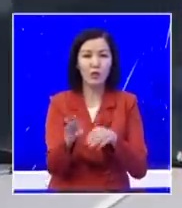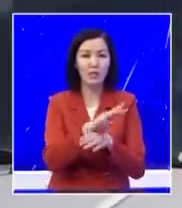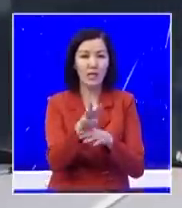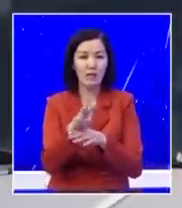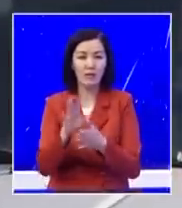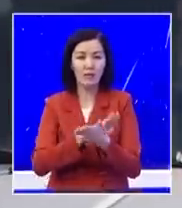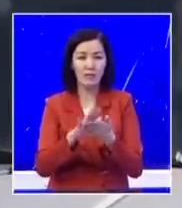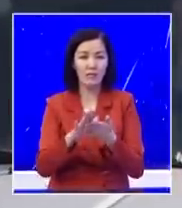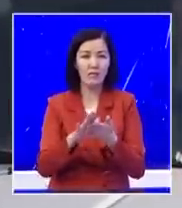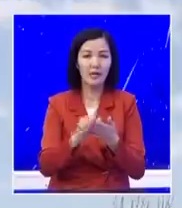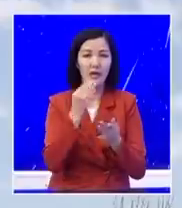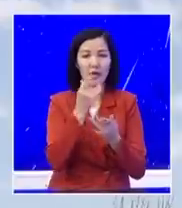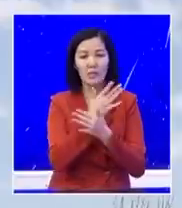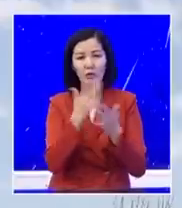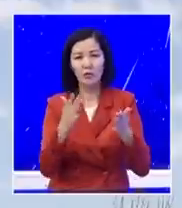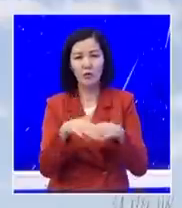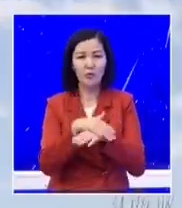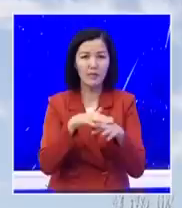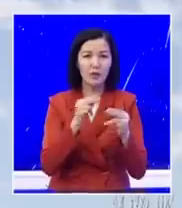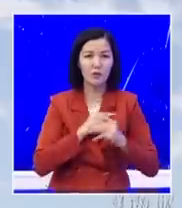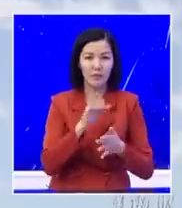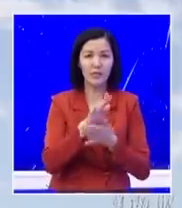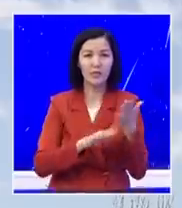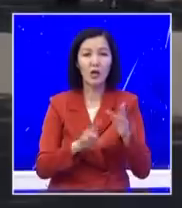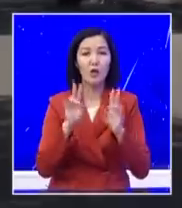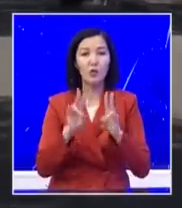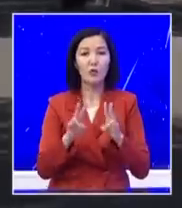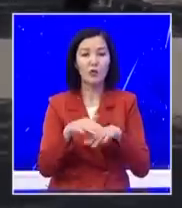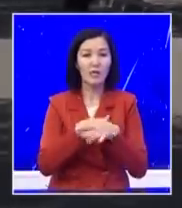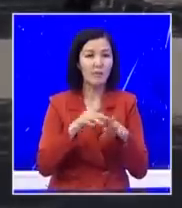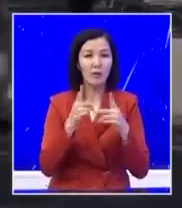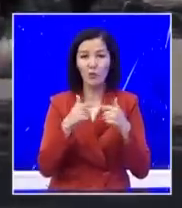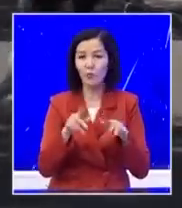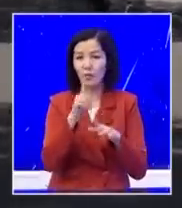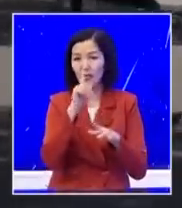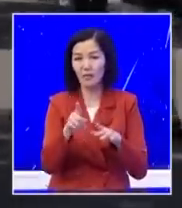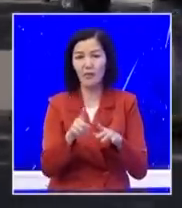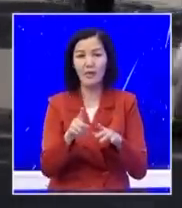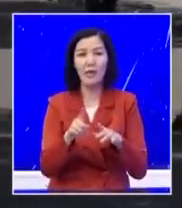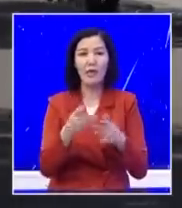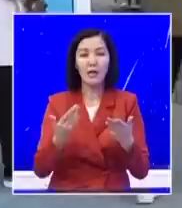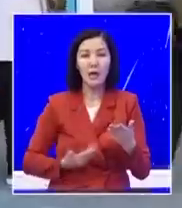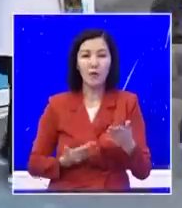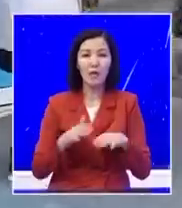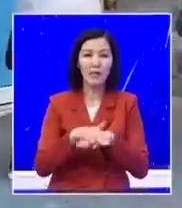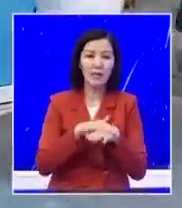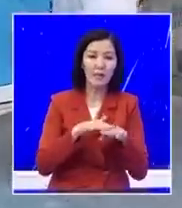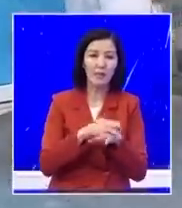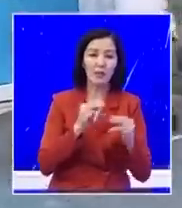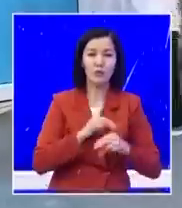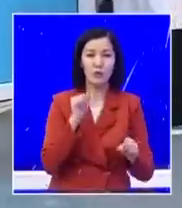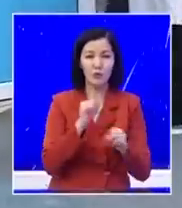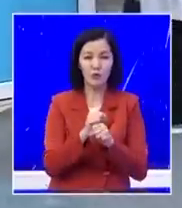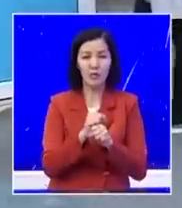залалсыздандырылады. Азық-түлік базарлары жұмыстарын жалғастырады, бірақ жәрмеңкелер ұйымдастырылмайды. Яғни коммуналдық базар